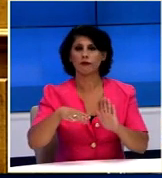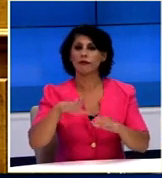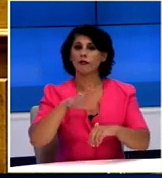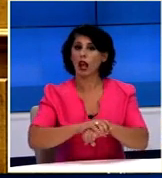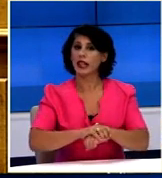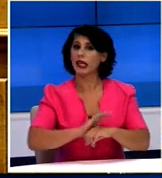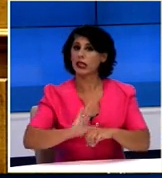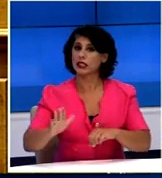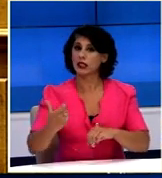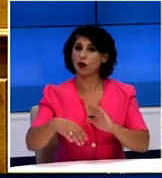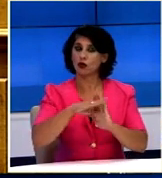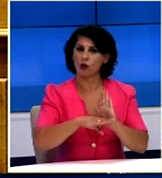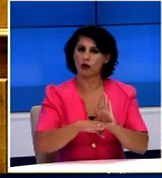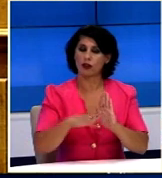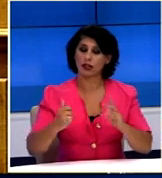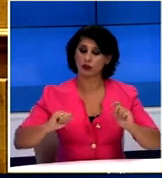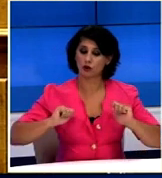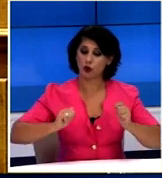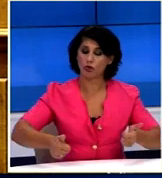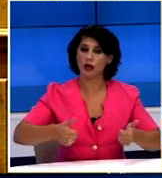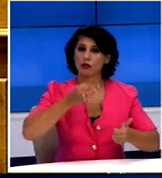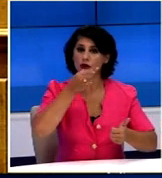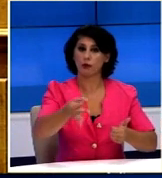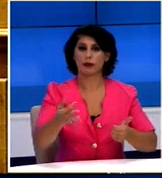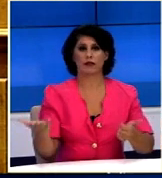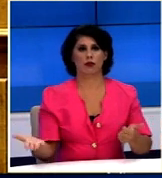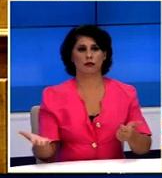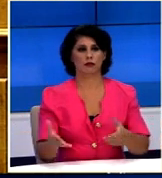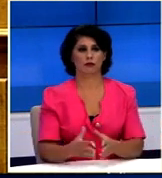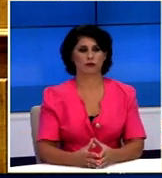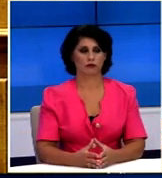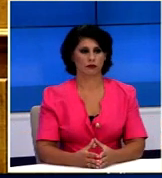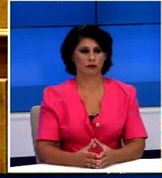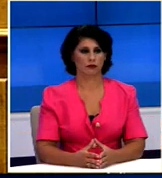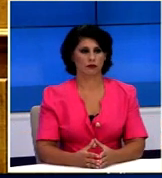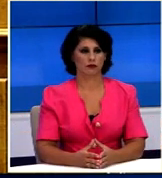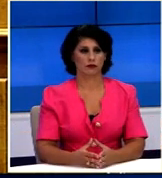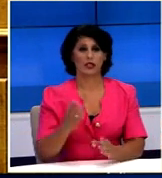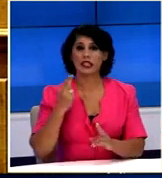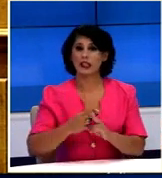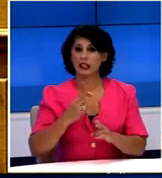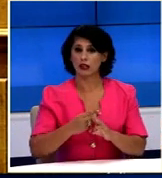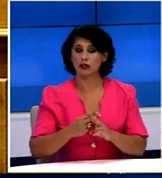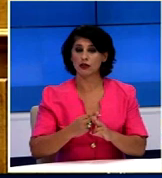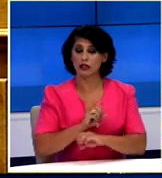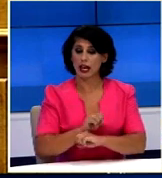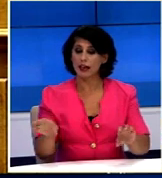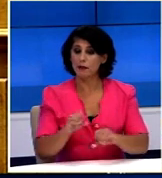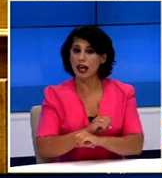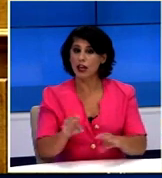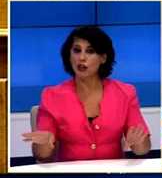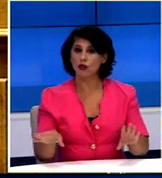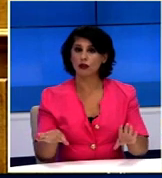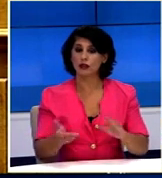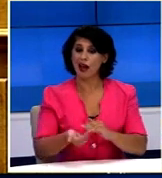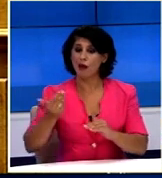χώρας. Να έχετε το θάρρος να το πείτε. Και κυρίως να μας ενημερώνετε εκ